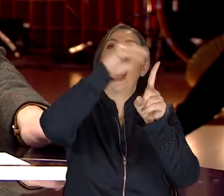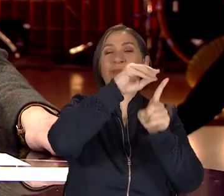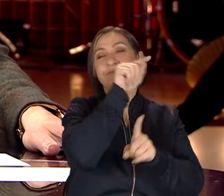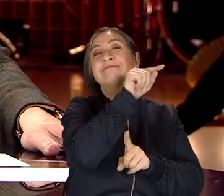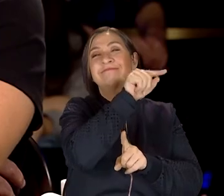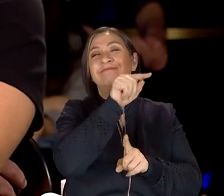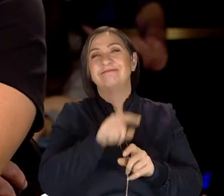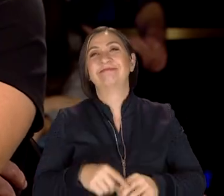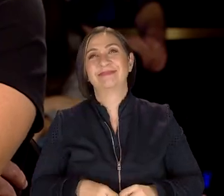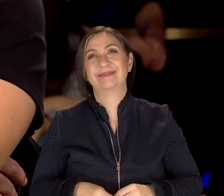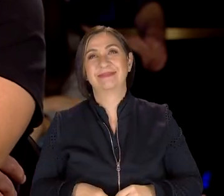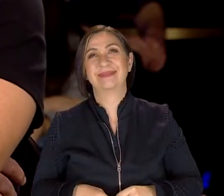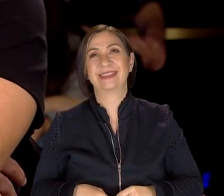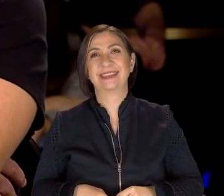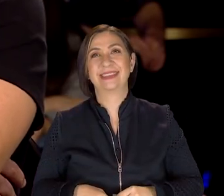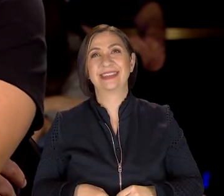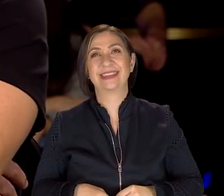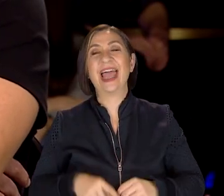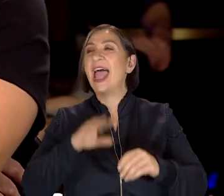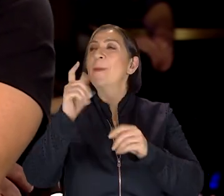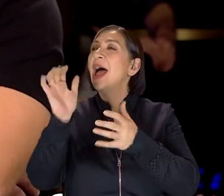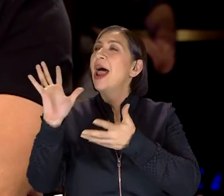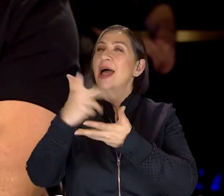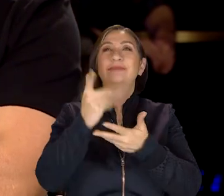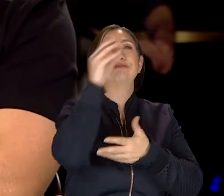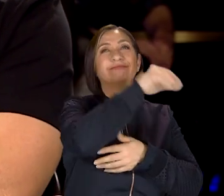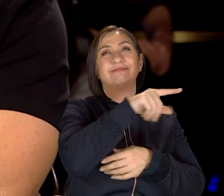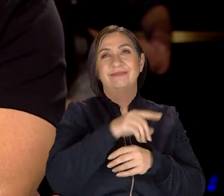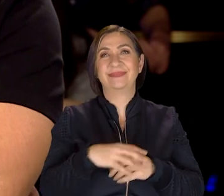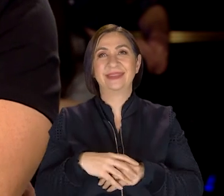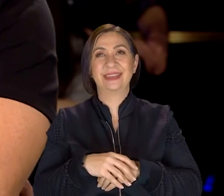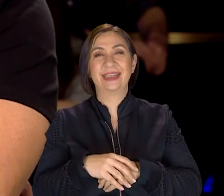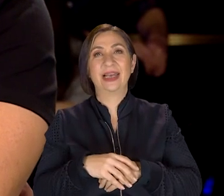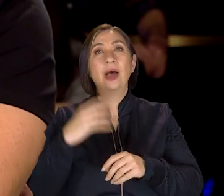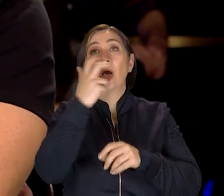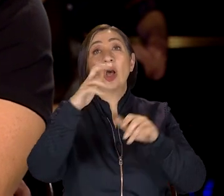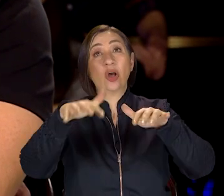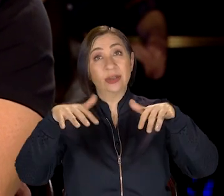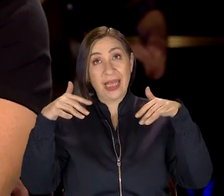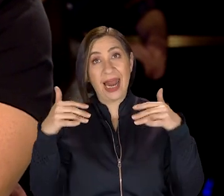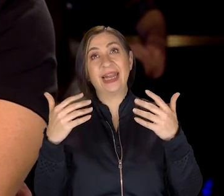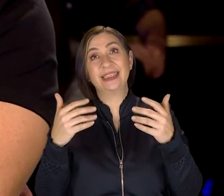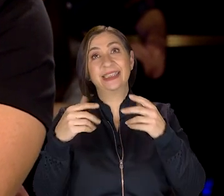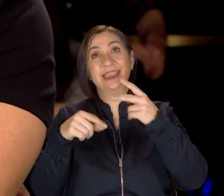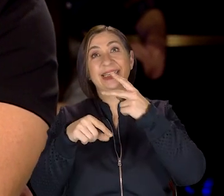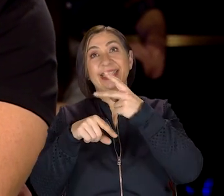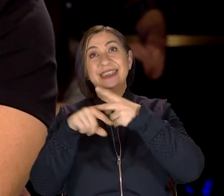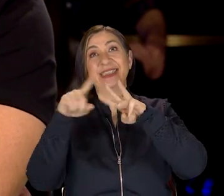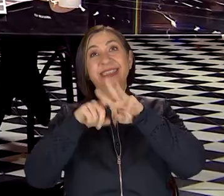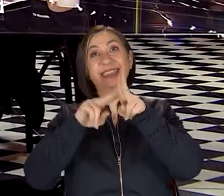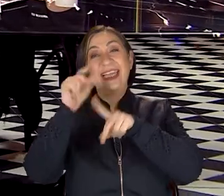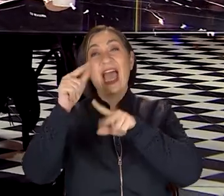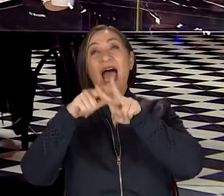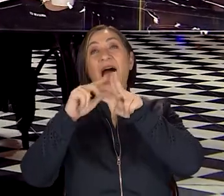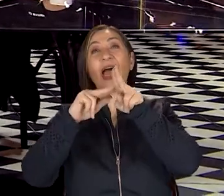Benim bile Şahin paralarım bir bölümü Şahin Özer'e gitmiş olabilir. Herkesinki Şahin Özer'e gitti. Evet. Doğrudur. Evet. Konserler tabii. Evet, o da Zeki Aköz'e gitmişti o zaman. Evet,